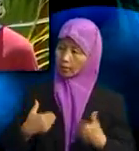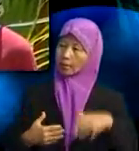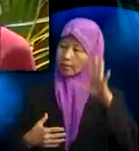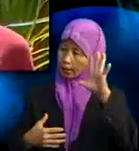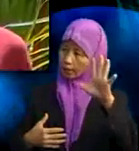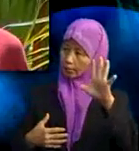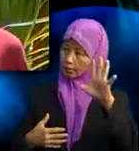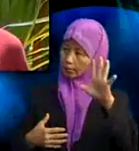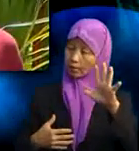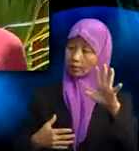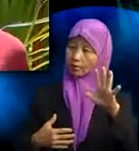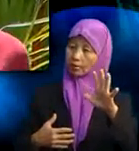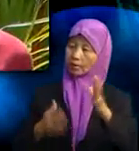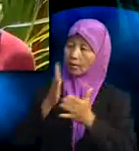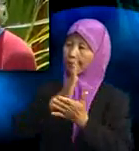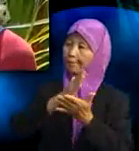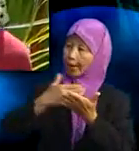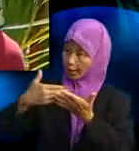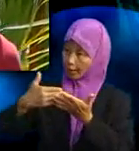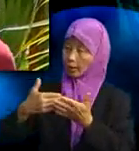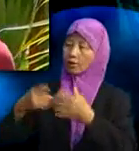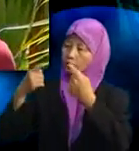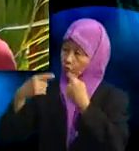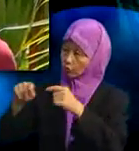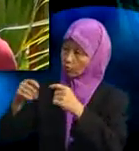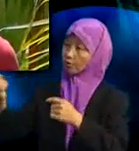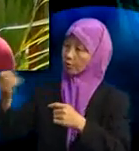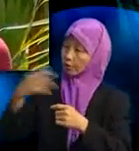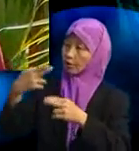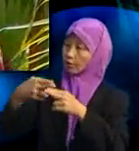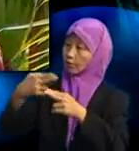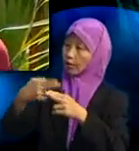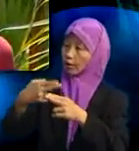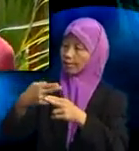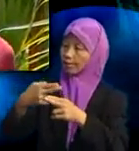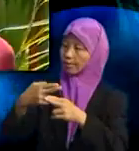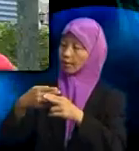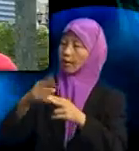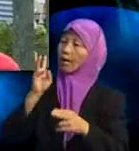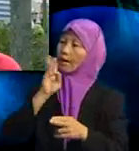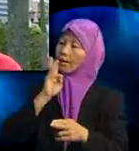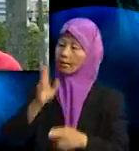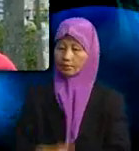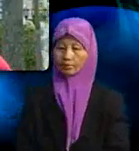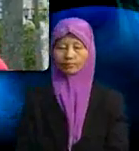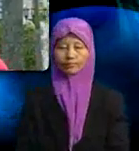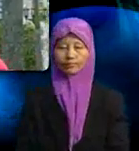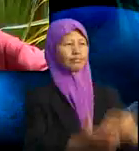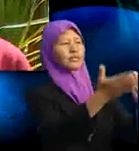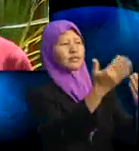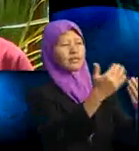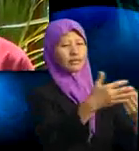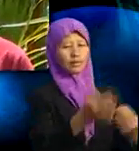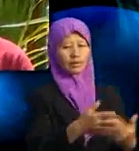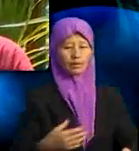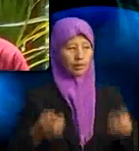dibahagikan kepada 5 bahagian. Cuba abang sebutkan jenis-jenisnya. Tu senang je tu.